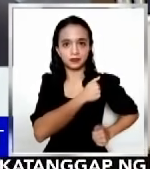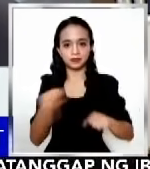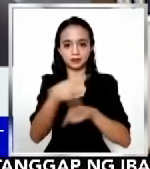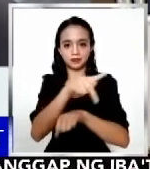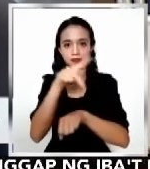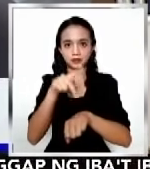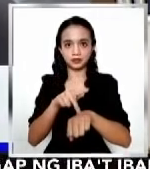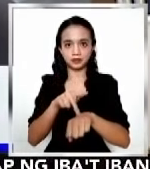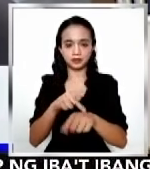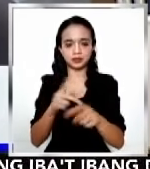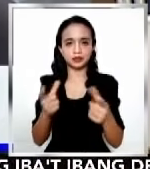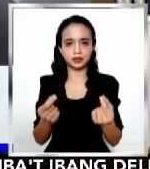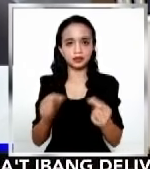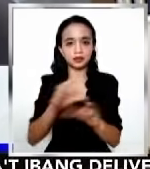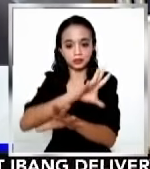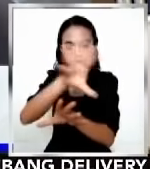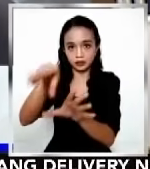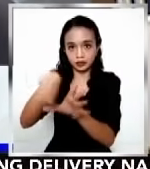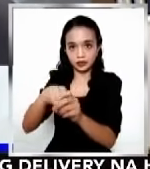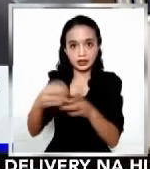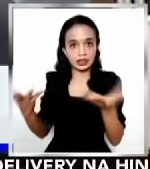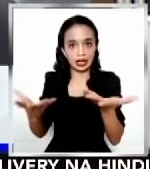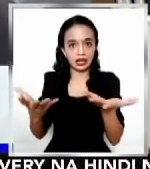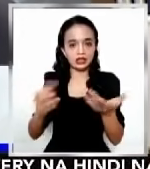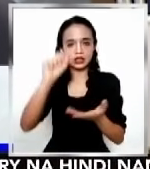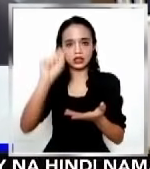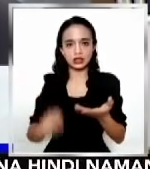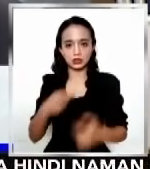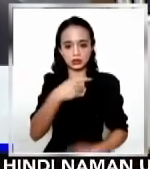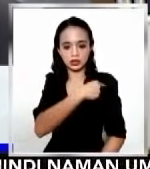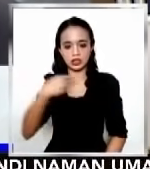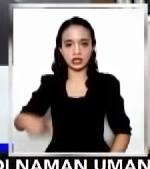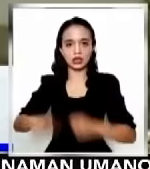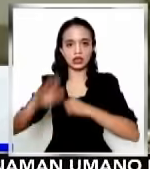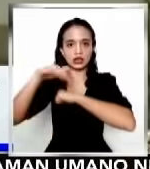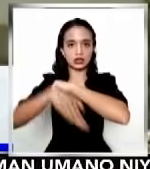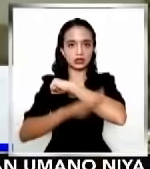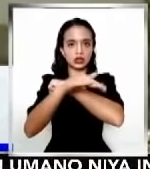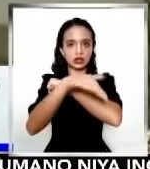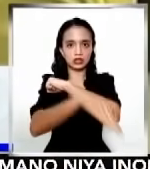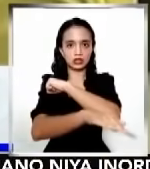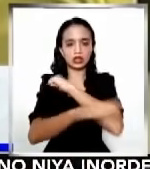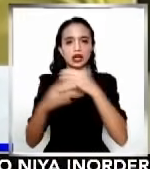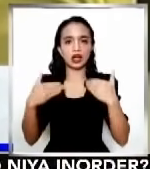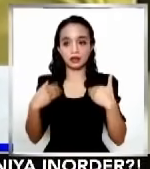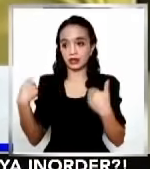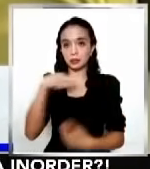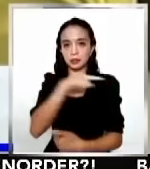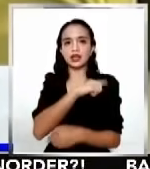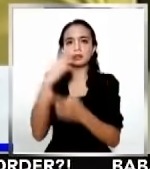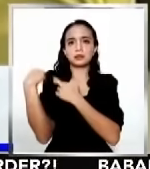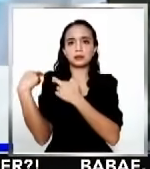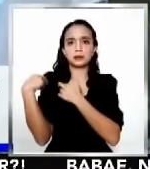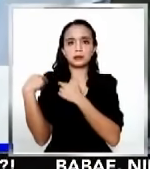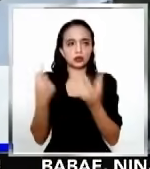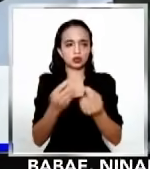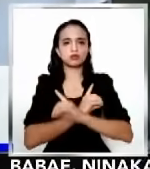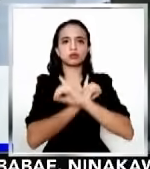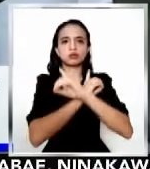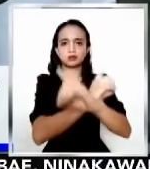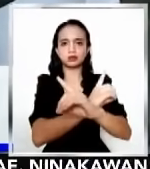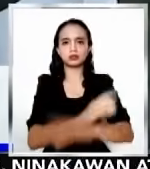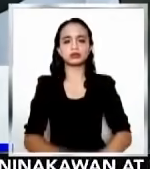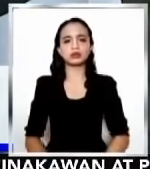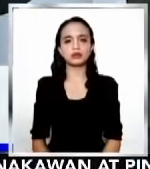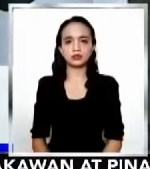Sea, will trigger our obligations under the U.S.-Philippines Mutual Defense Treaty. Nag-ugat ang sagutan ng Chinese Embassy at nina Defense